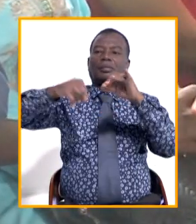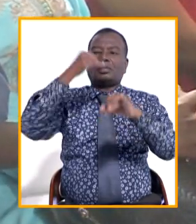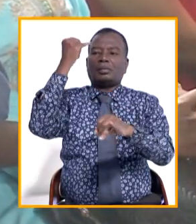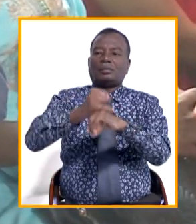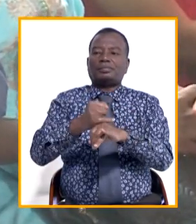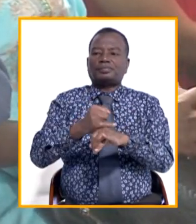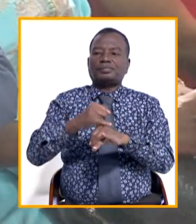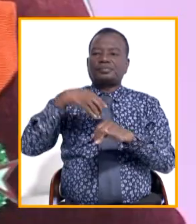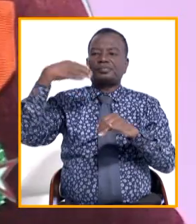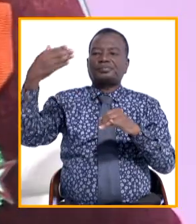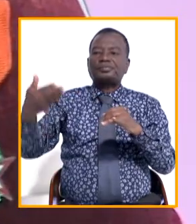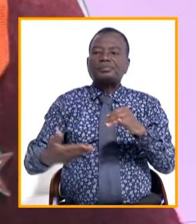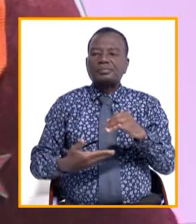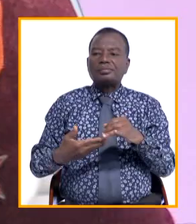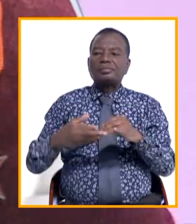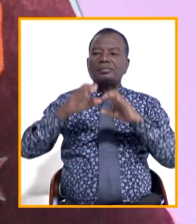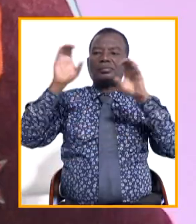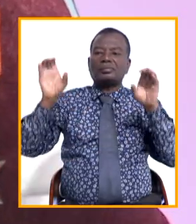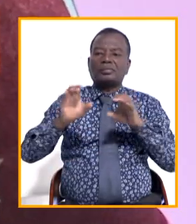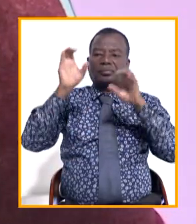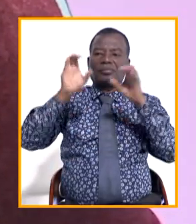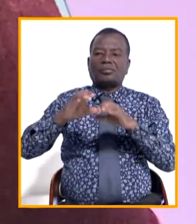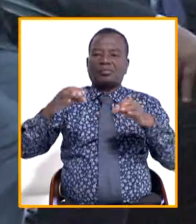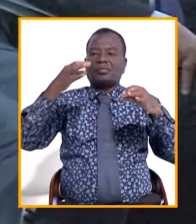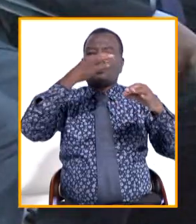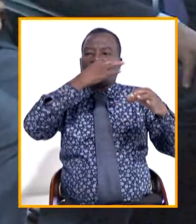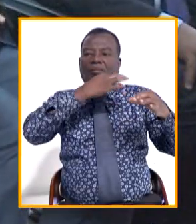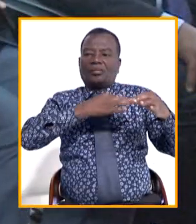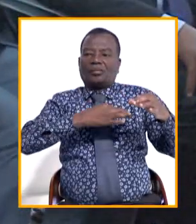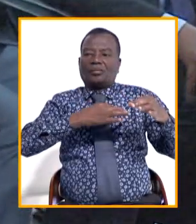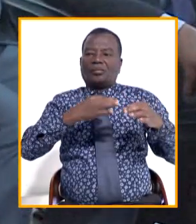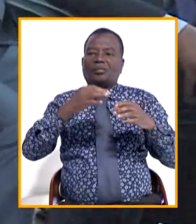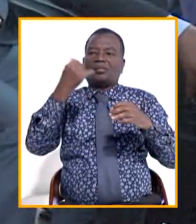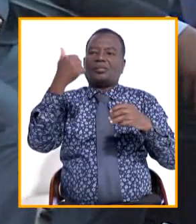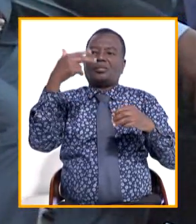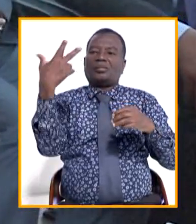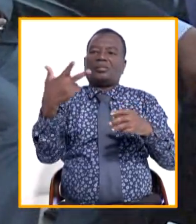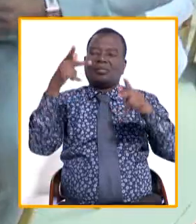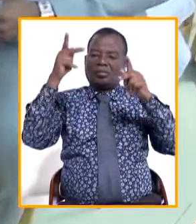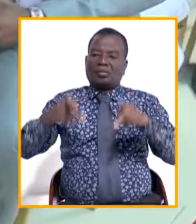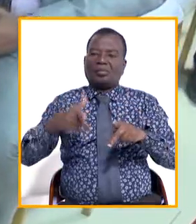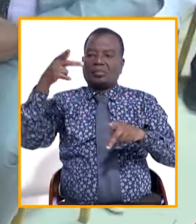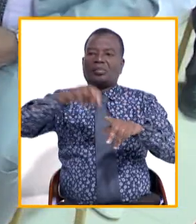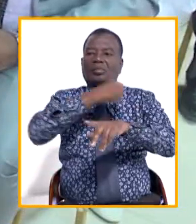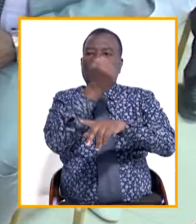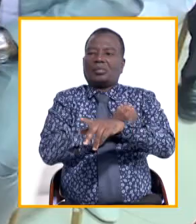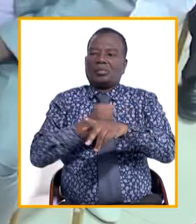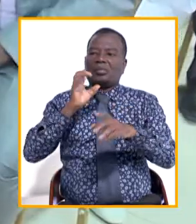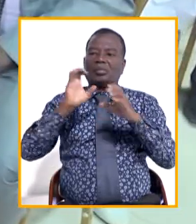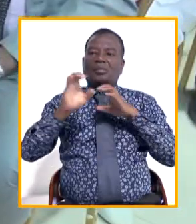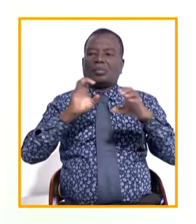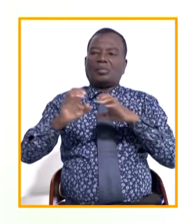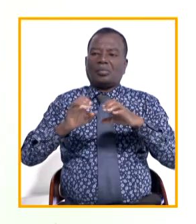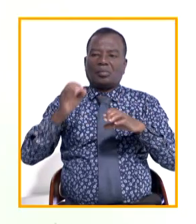institution abrite la cérémonie de décoration des 13 personnalités de la Haute Autorité de la Communication Audiovisuelle,